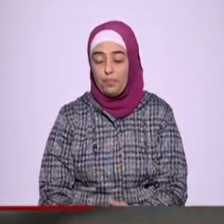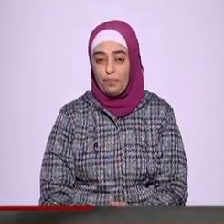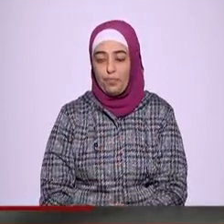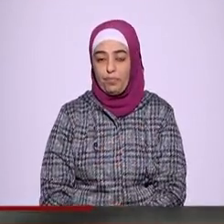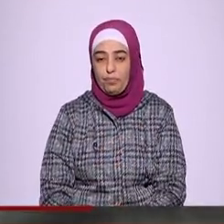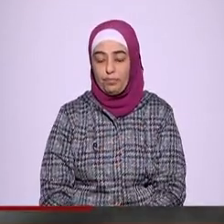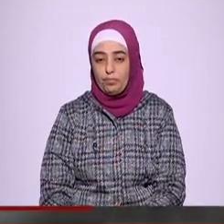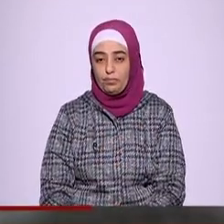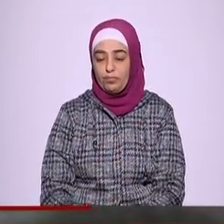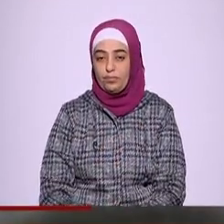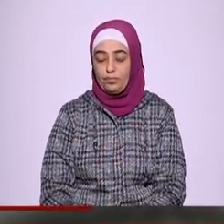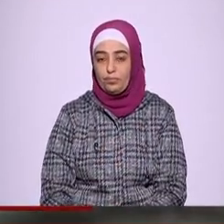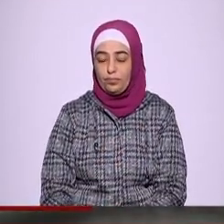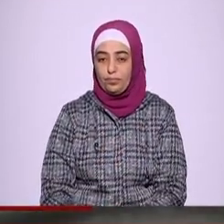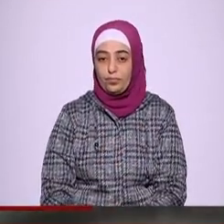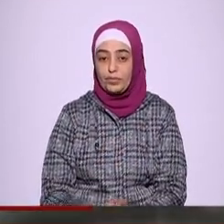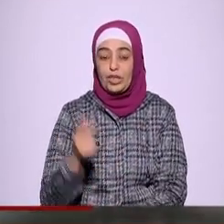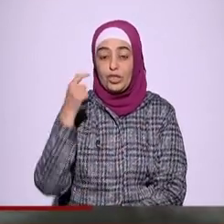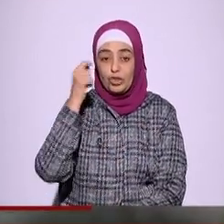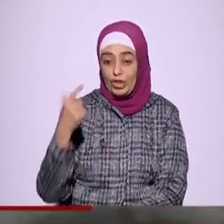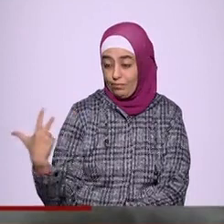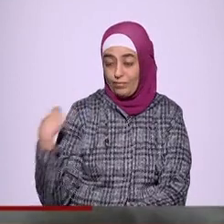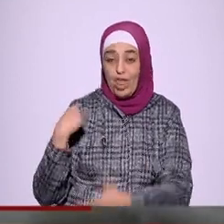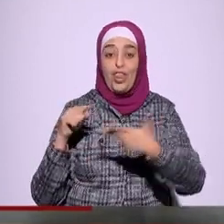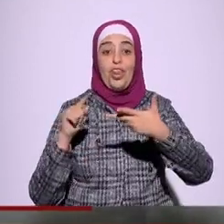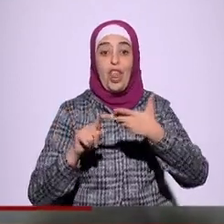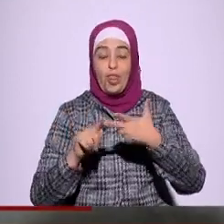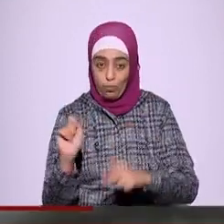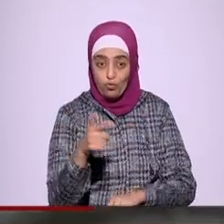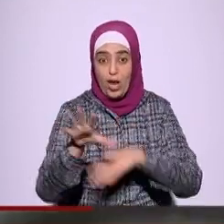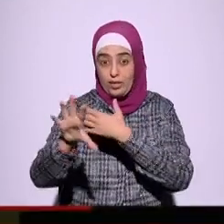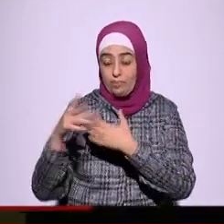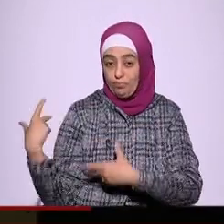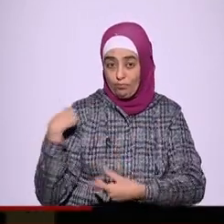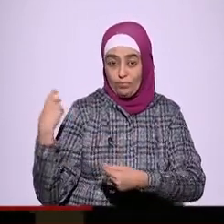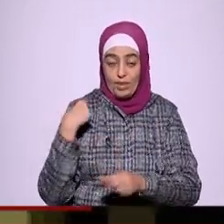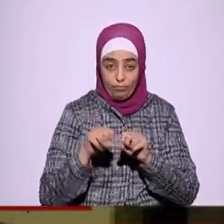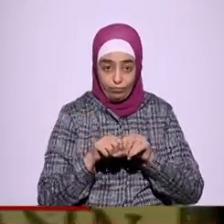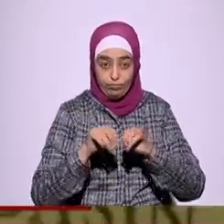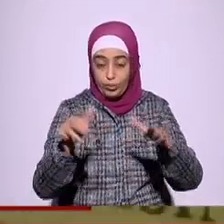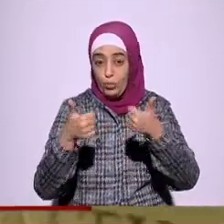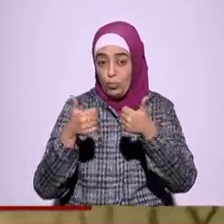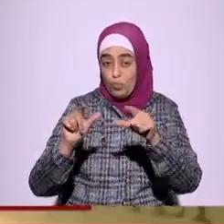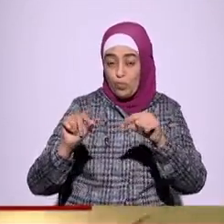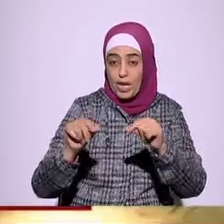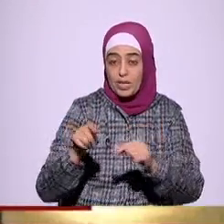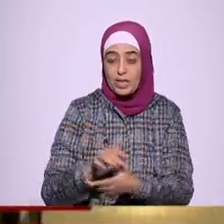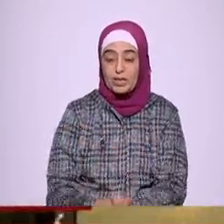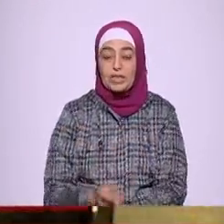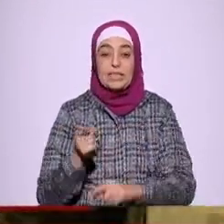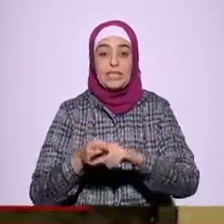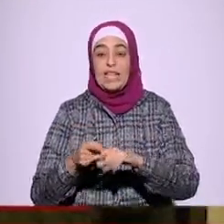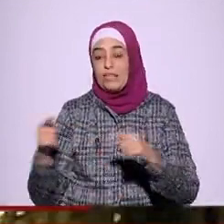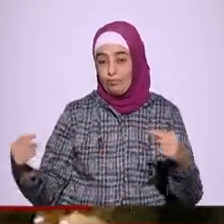كانت سرعة أخذ الجرعة الثالثة من اللقاحات وازت سرعة